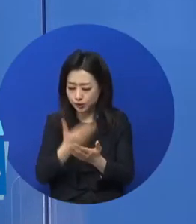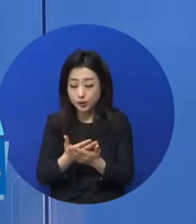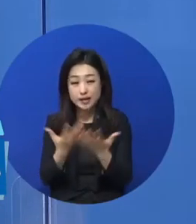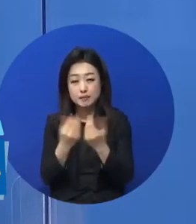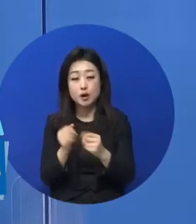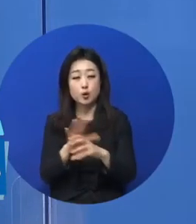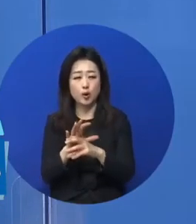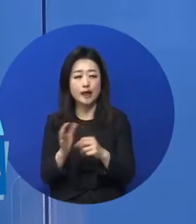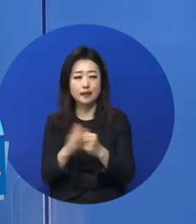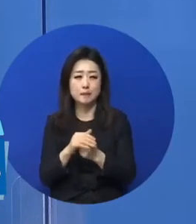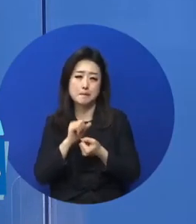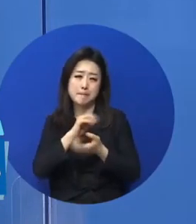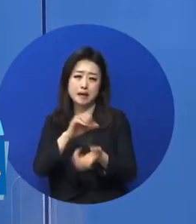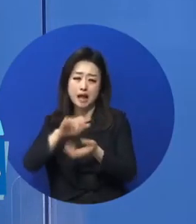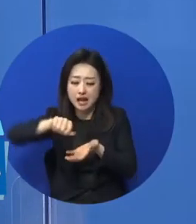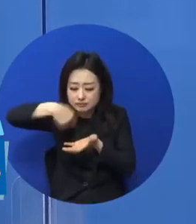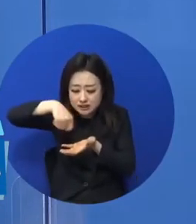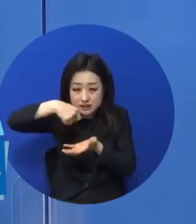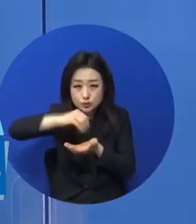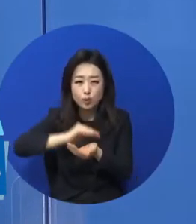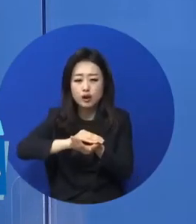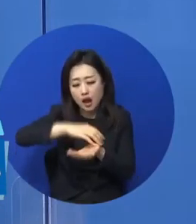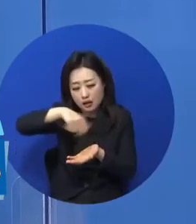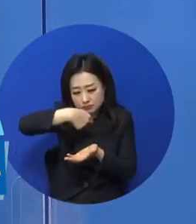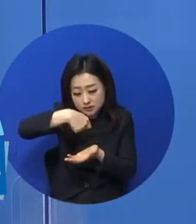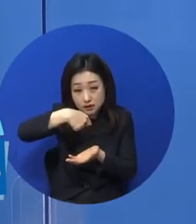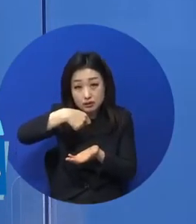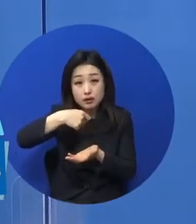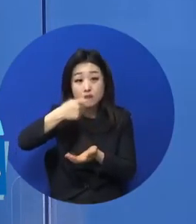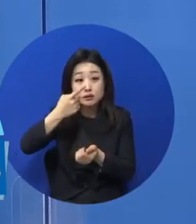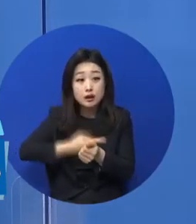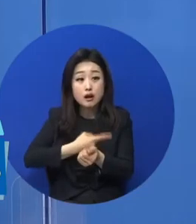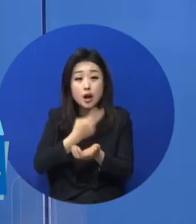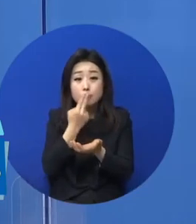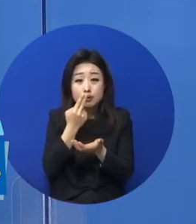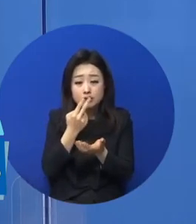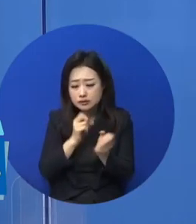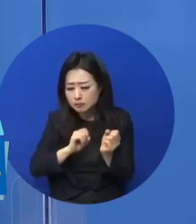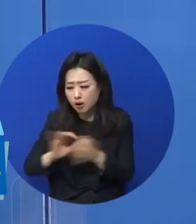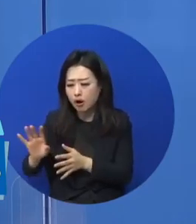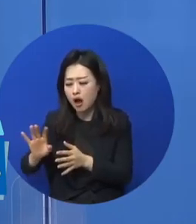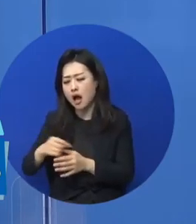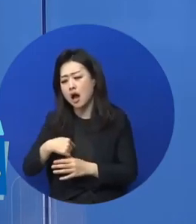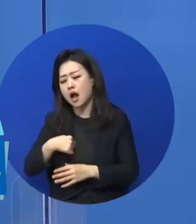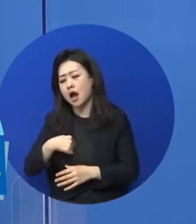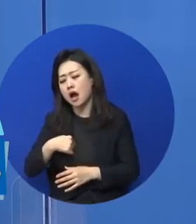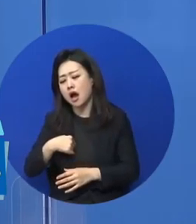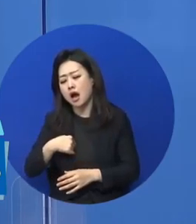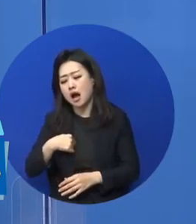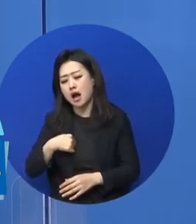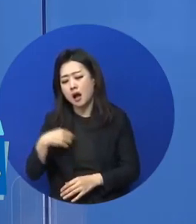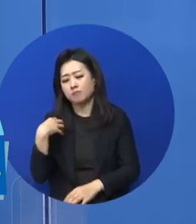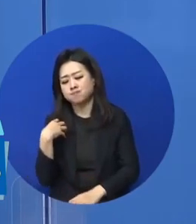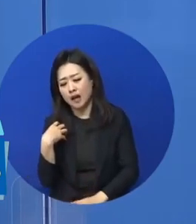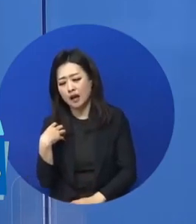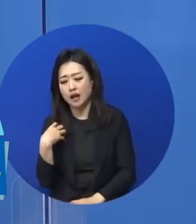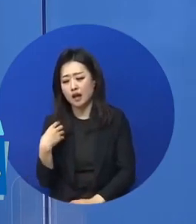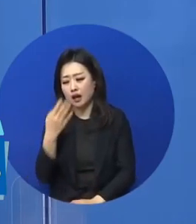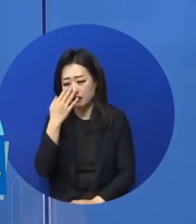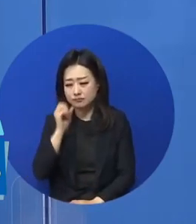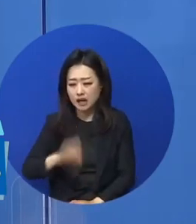시켜 먹는 문화가 늘어나면서 배달 한번 시켜 먹고 나면 죄책감이 들 정도입니다. 예, 이 쓰레기들을 어떻게 하나